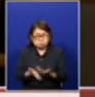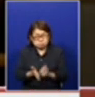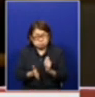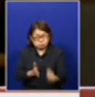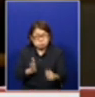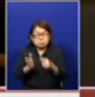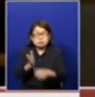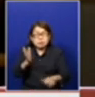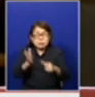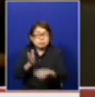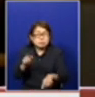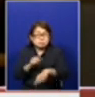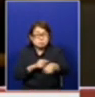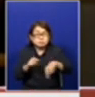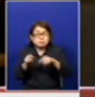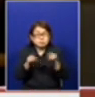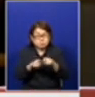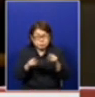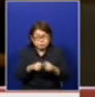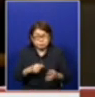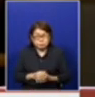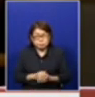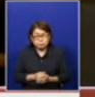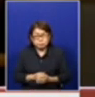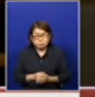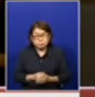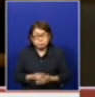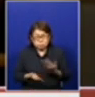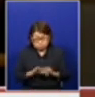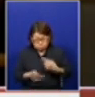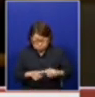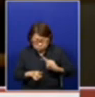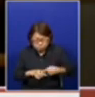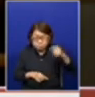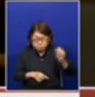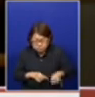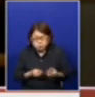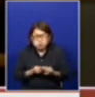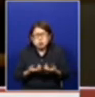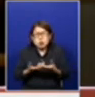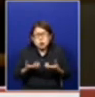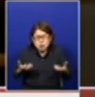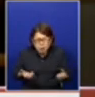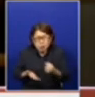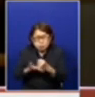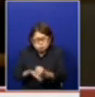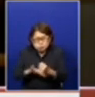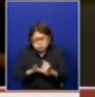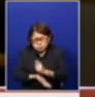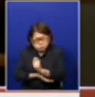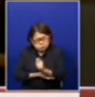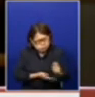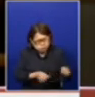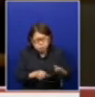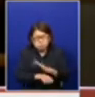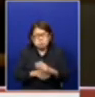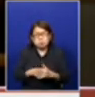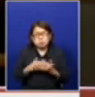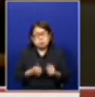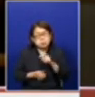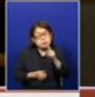เงินเดือนก็เงินเดือนครับแต่การเยียวยาก็แยกออกมาครับต้องให้เขาครับทุกวันนี้ไปถามตำรวจสิครับคนไหนไม่มีหนี้